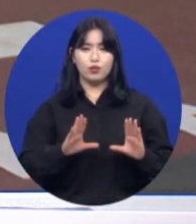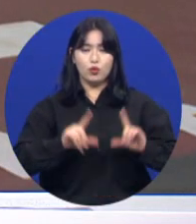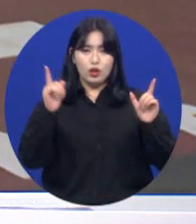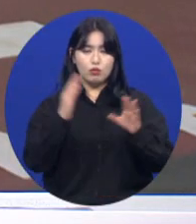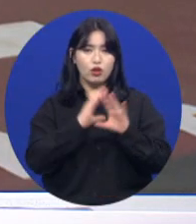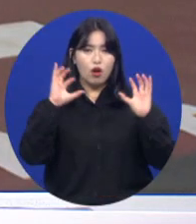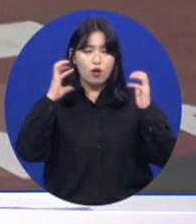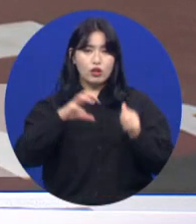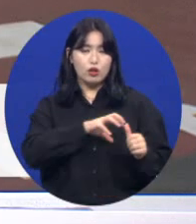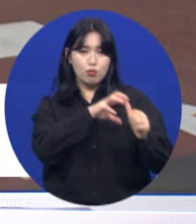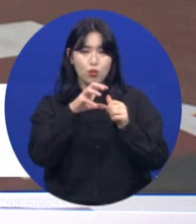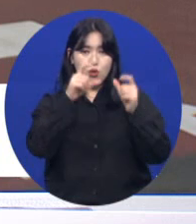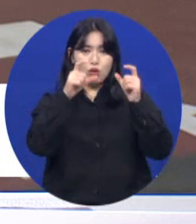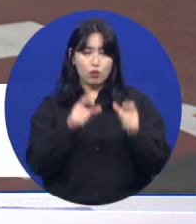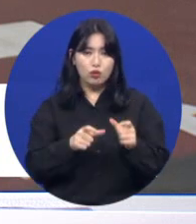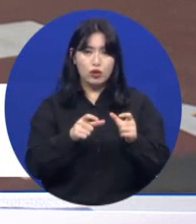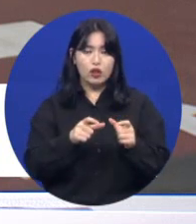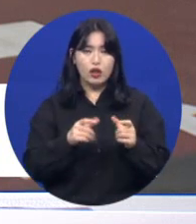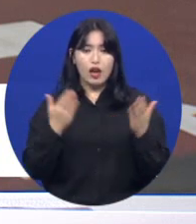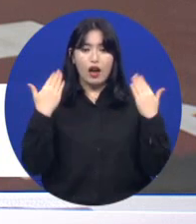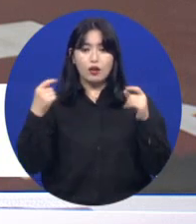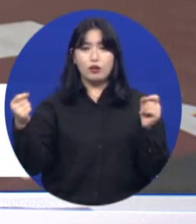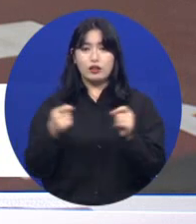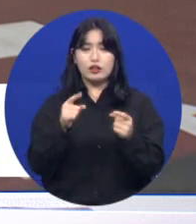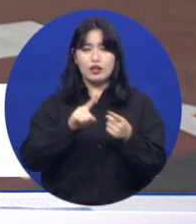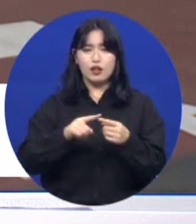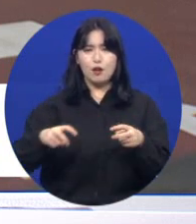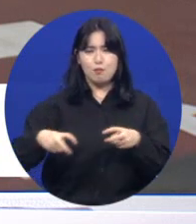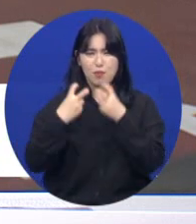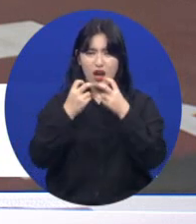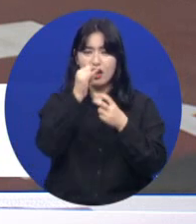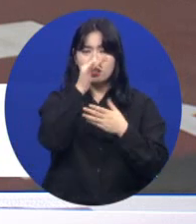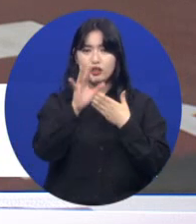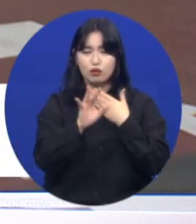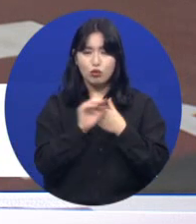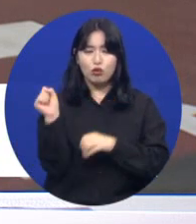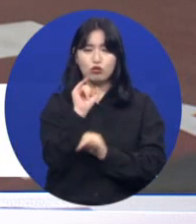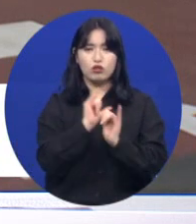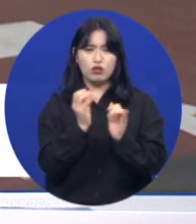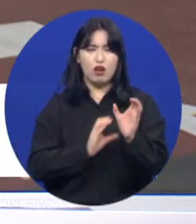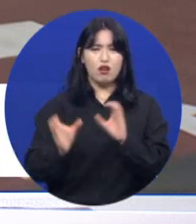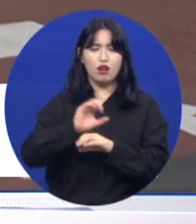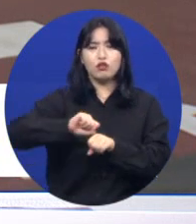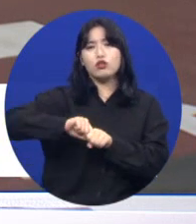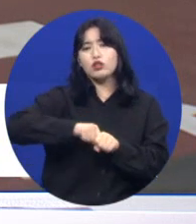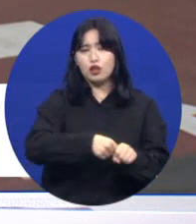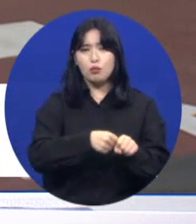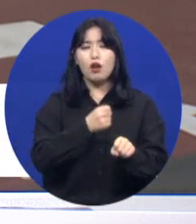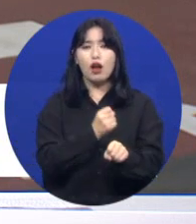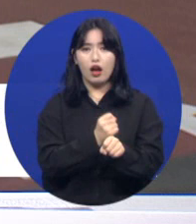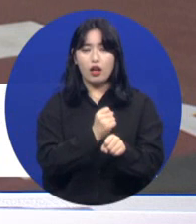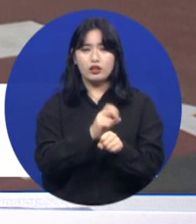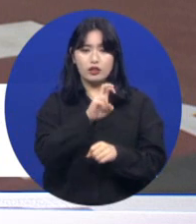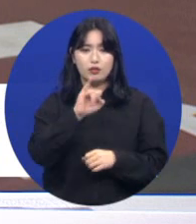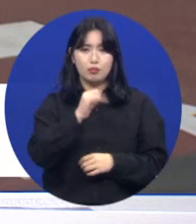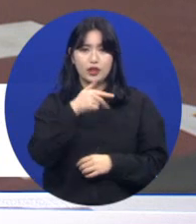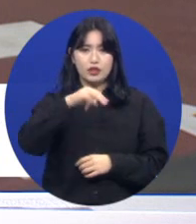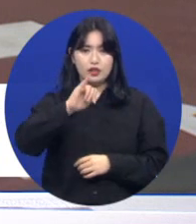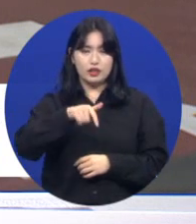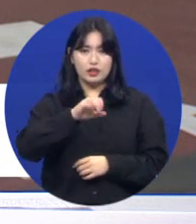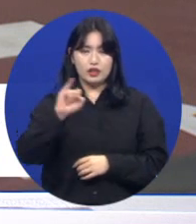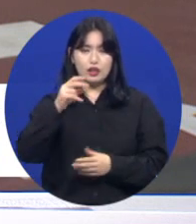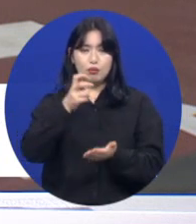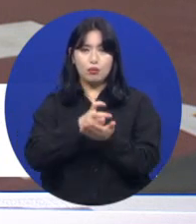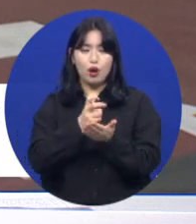올해부터 어린이 보호구역 스쿨존에서 교통사고가 나면 운전자를 가중처벌하는 민식이법이